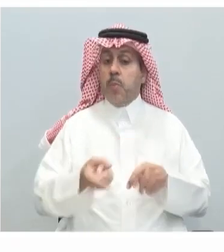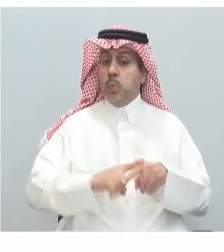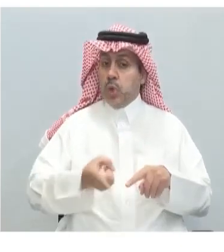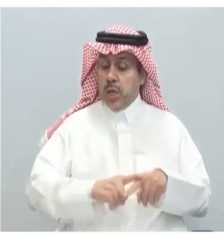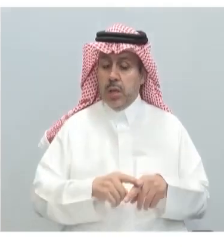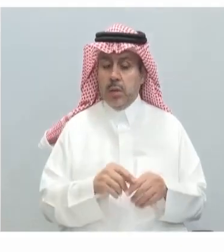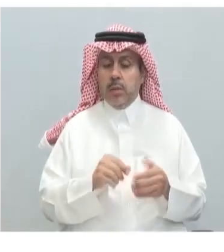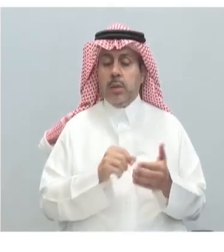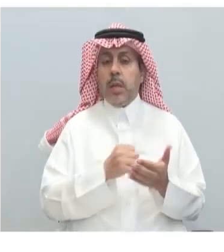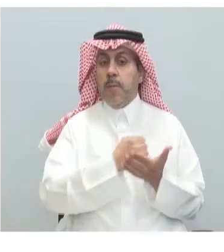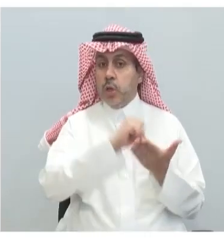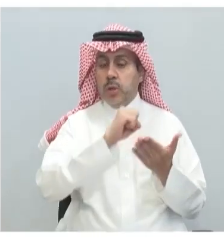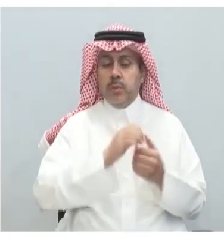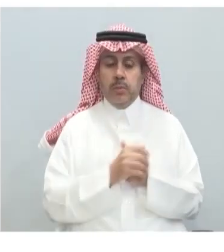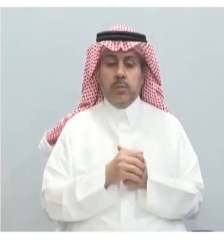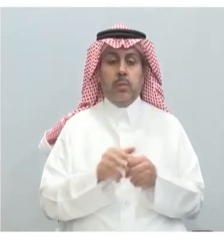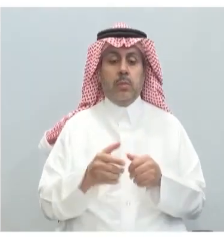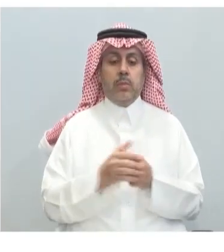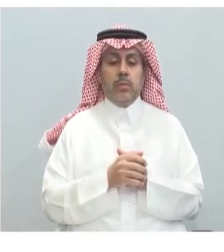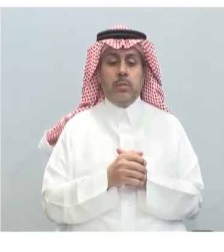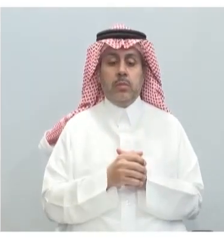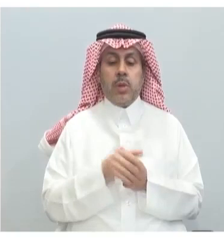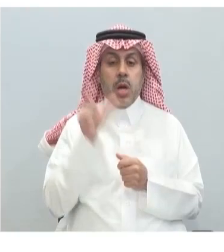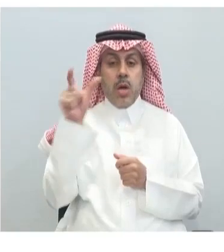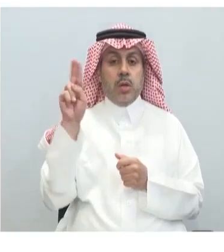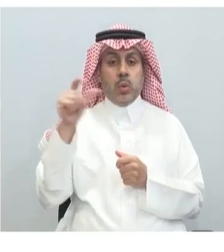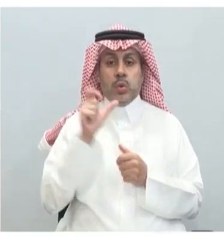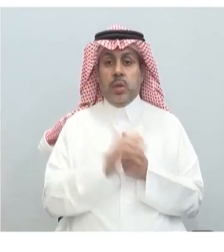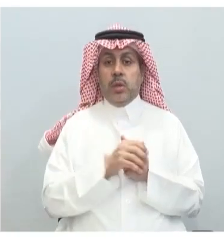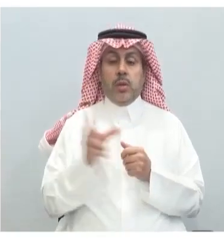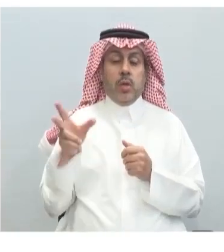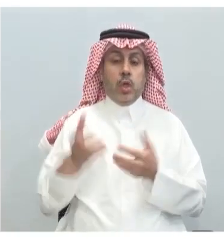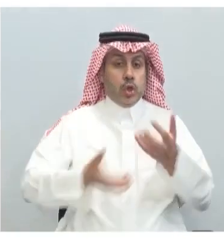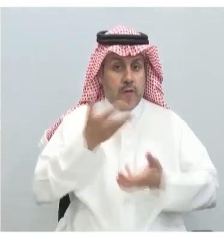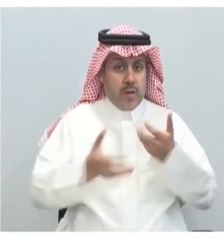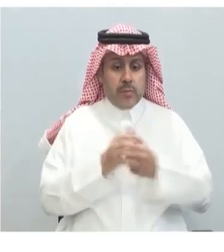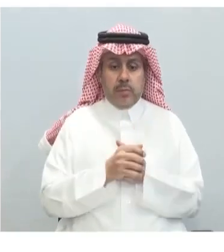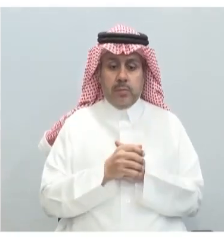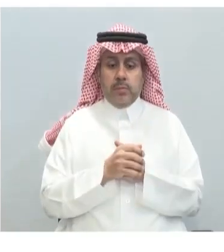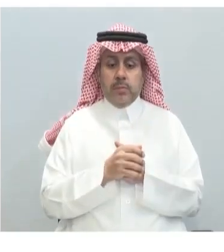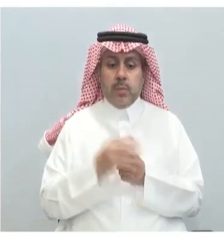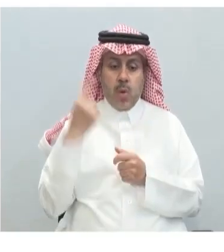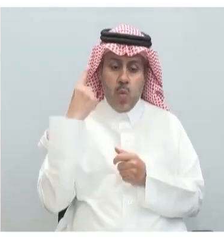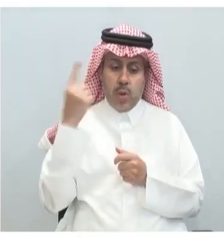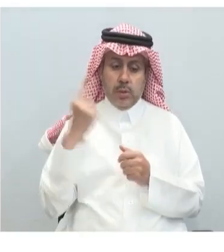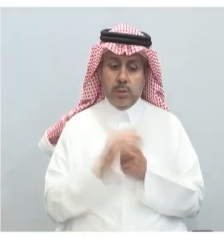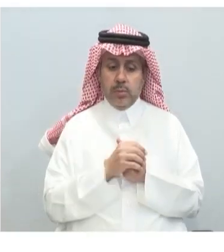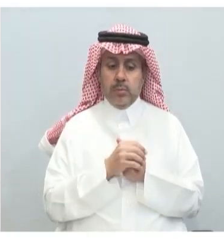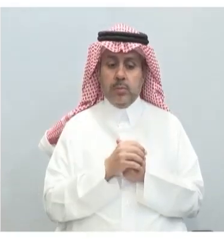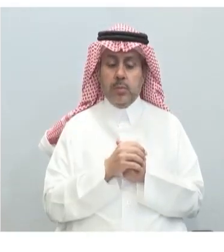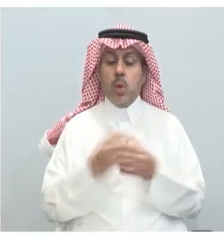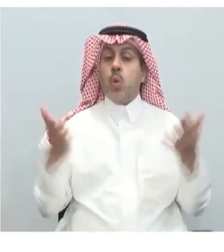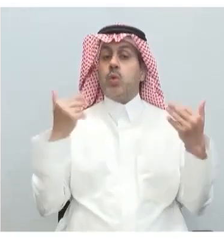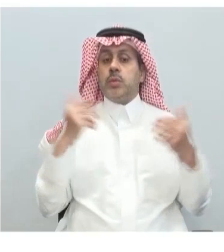سنش طب من المتكرر لدينا النيتروجين في النواتج في المتفاعلات لدينا هنا واحد من